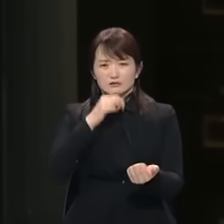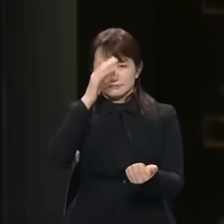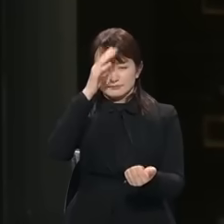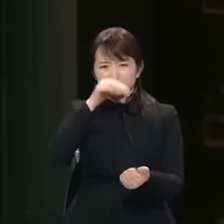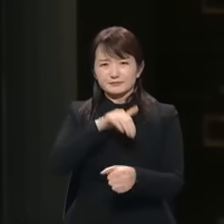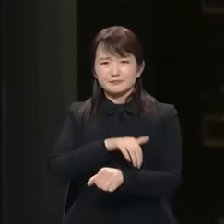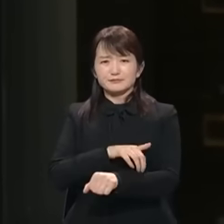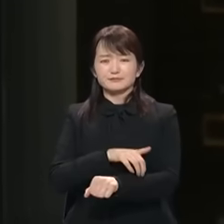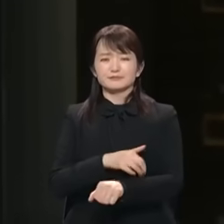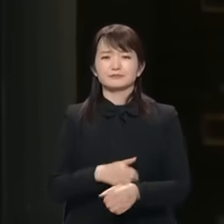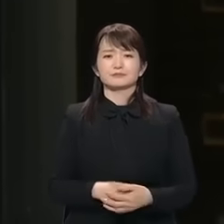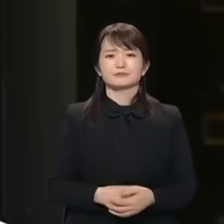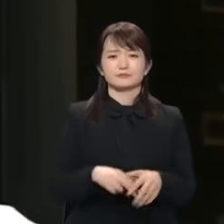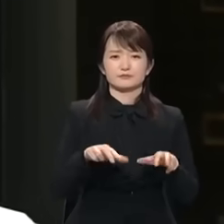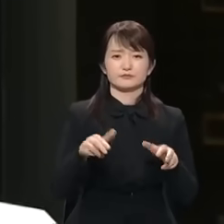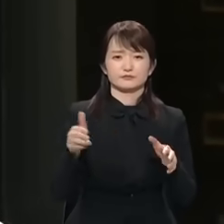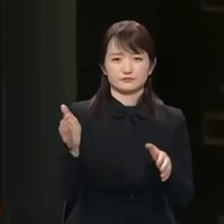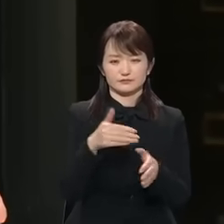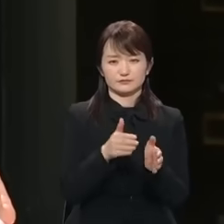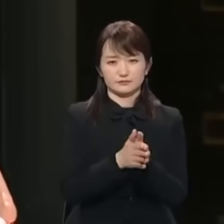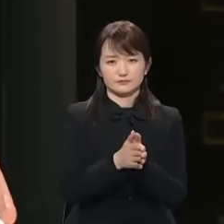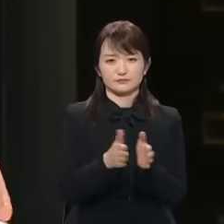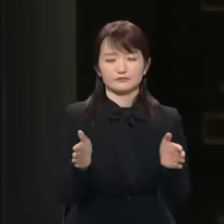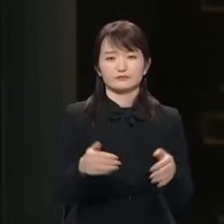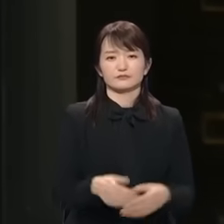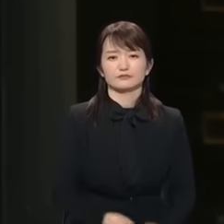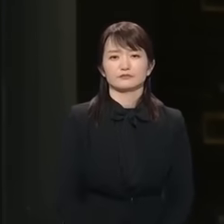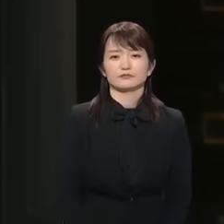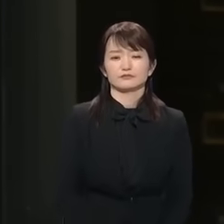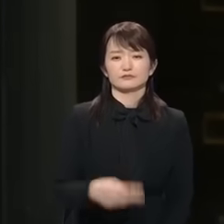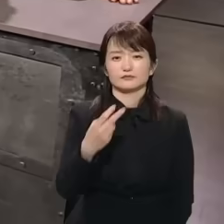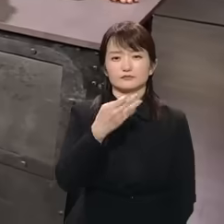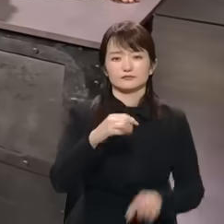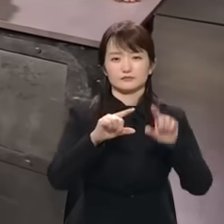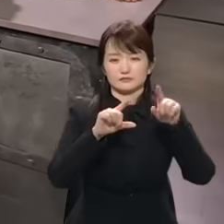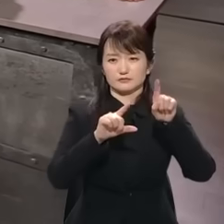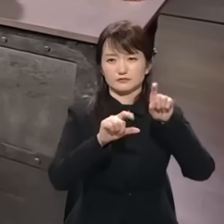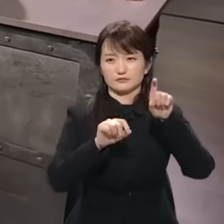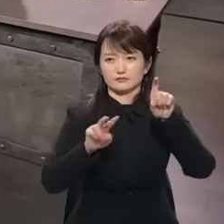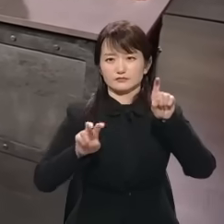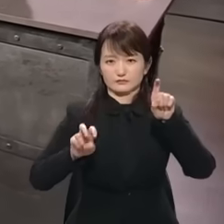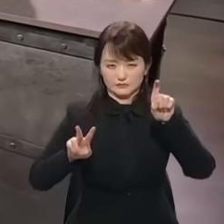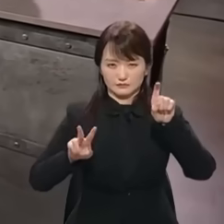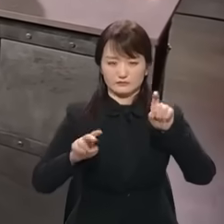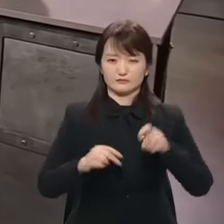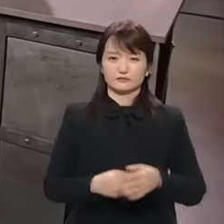끼쳤을까요 자 지금부터 좀 시작을 해 보죠네 이게 2014년 12월